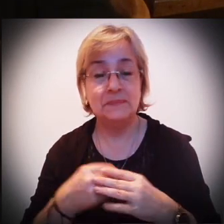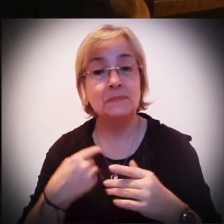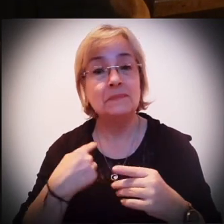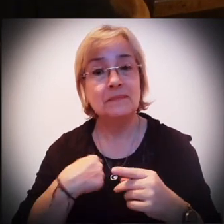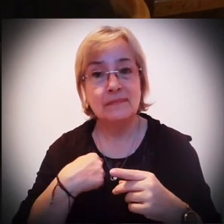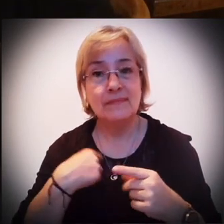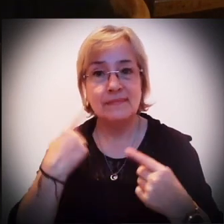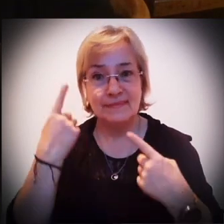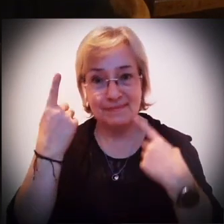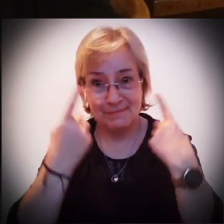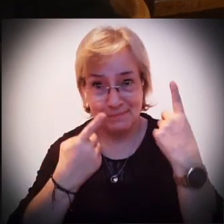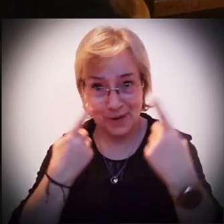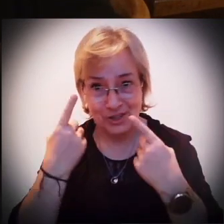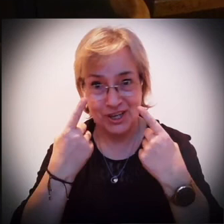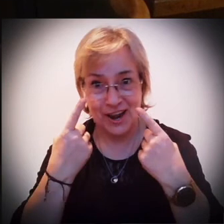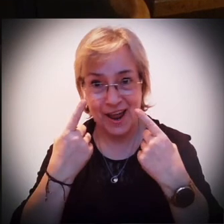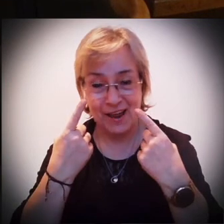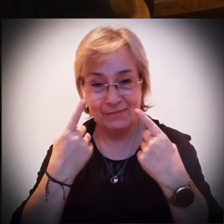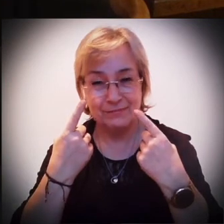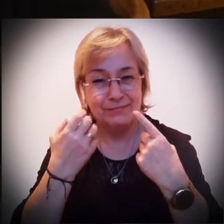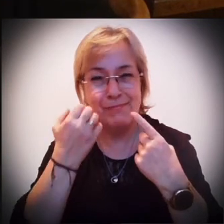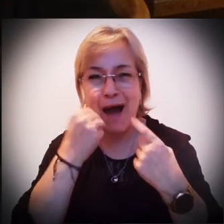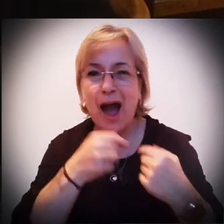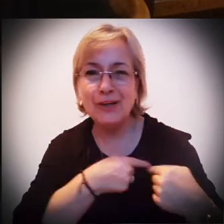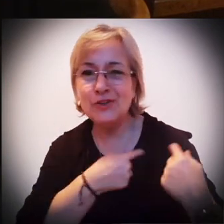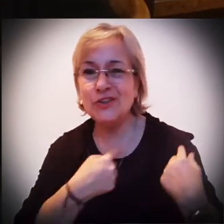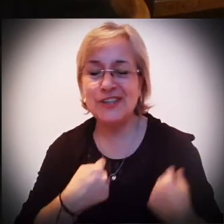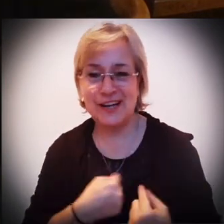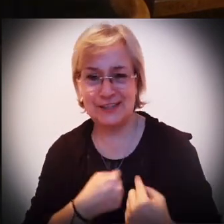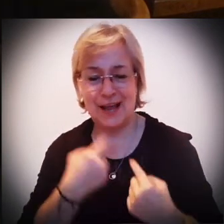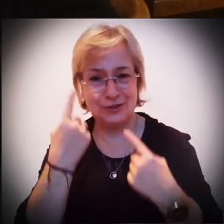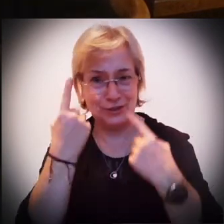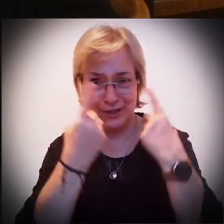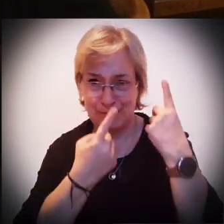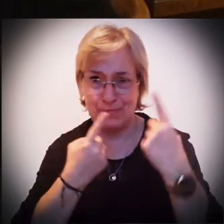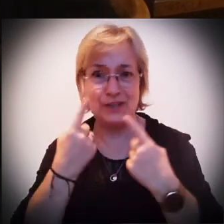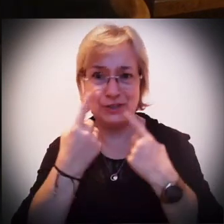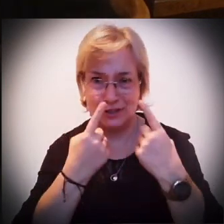I myślę najserdeczniej